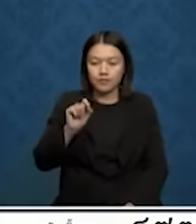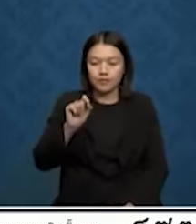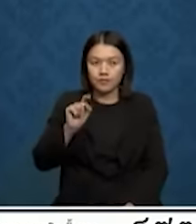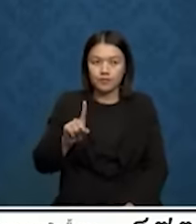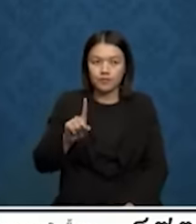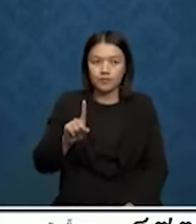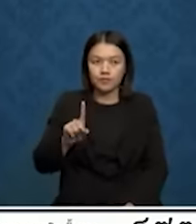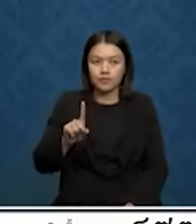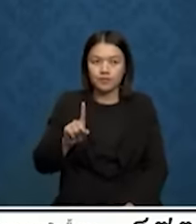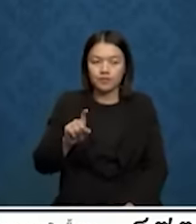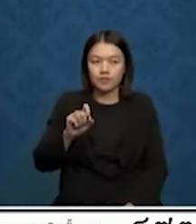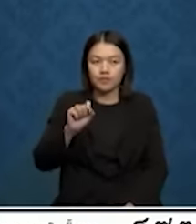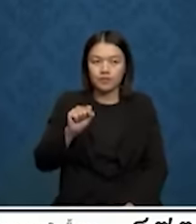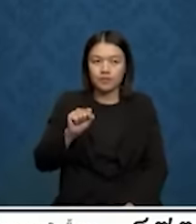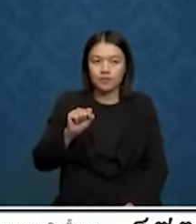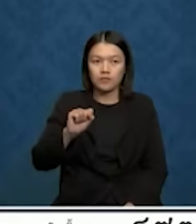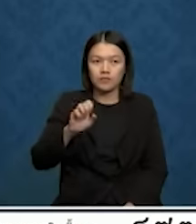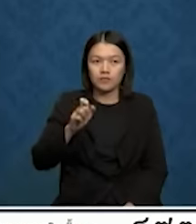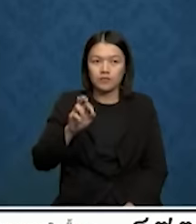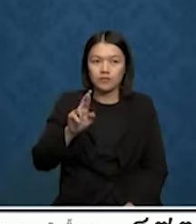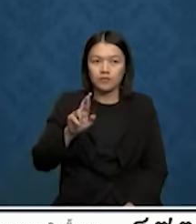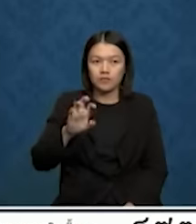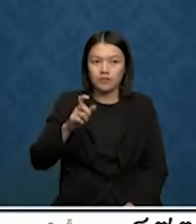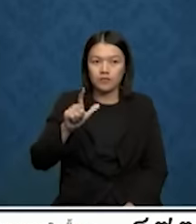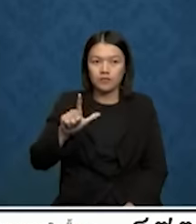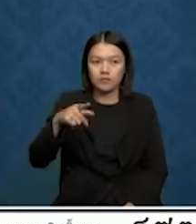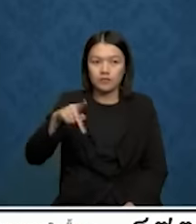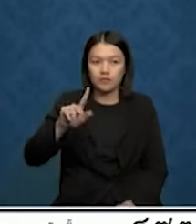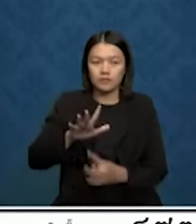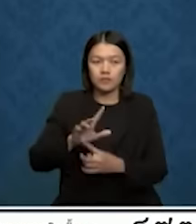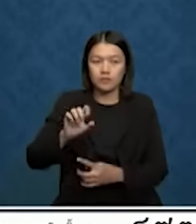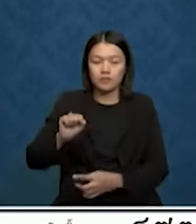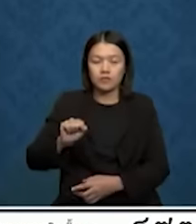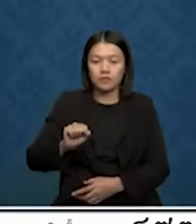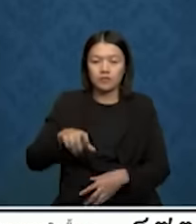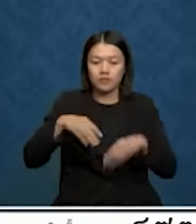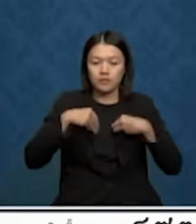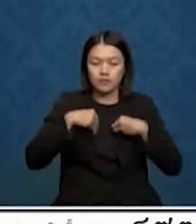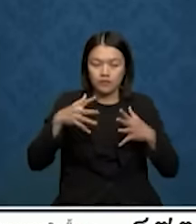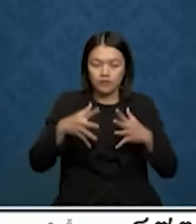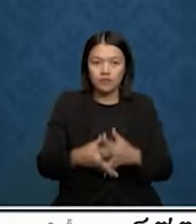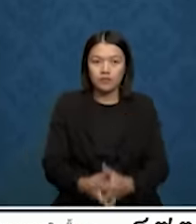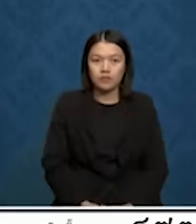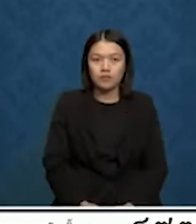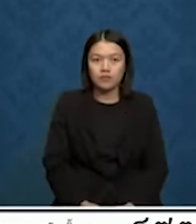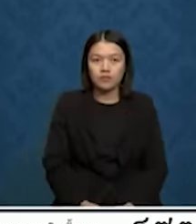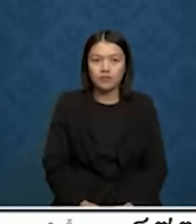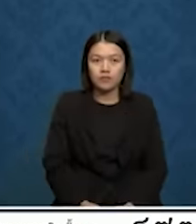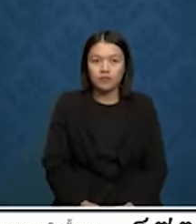421นางสาวสิริลพัฒน์กองตระการ ไม่เห็นชอบค่ะ